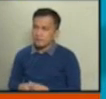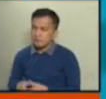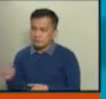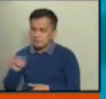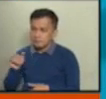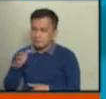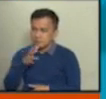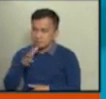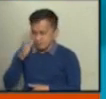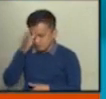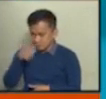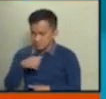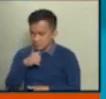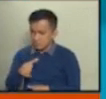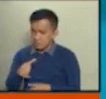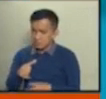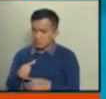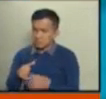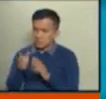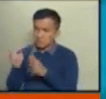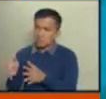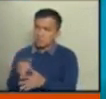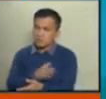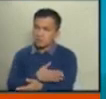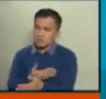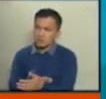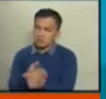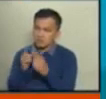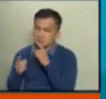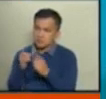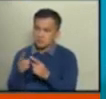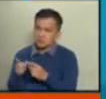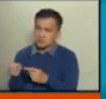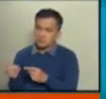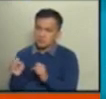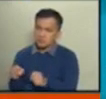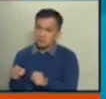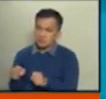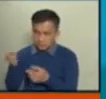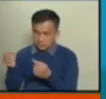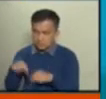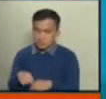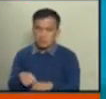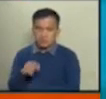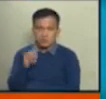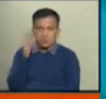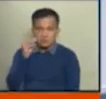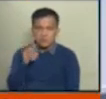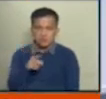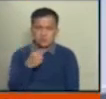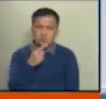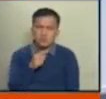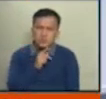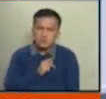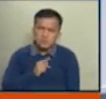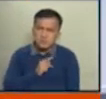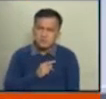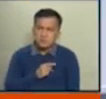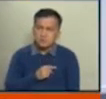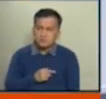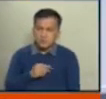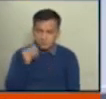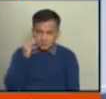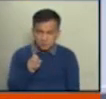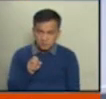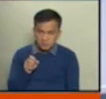na po tinakwil tong anak niya. Dahil nag-usap, nakipag-usap din sa kami na kung pwede dito na lang. Sandal ma'am, ah, nakiusap itong si Belly Jen na kung